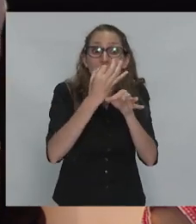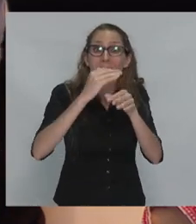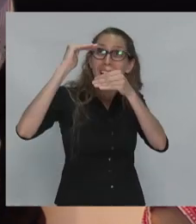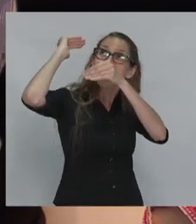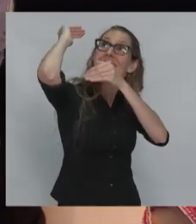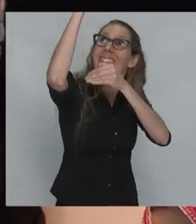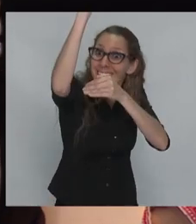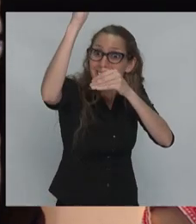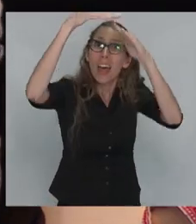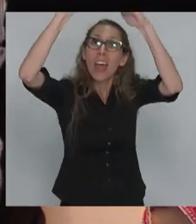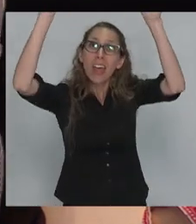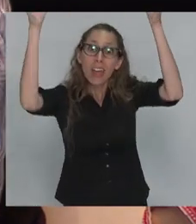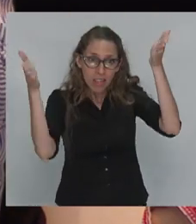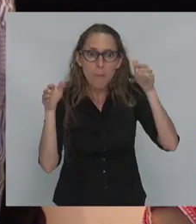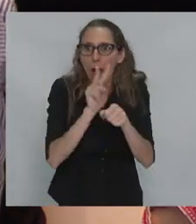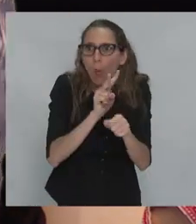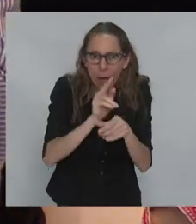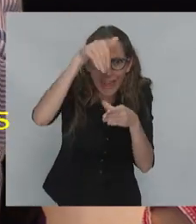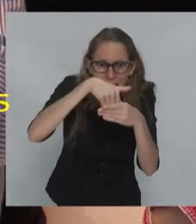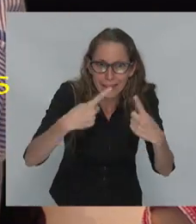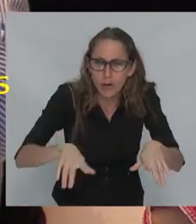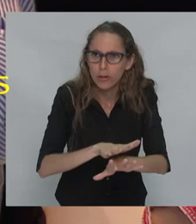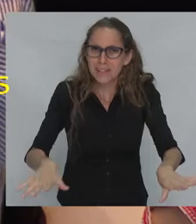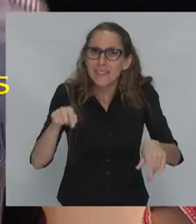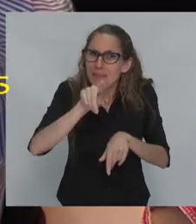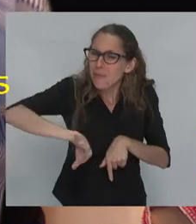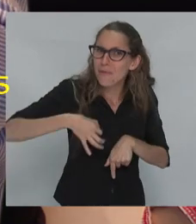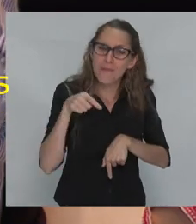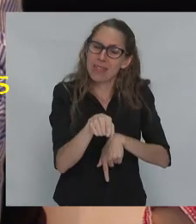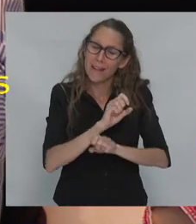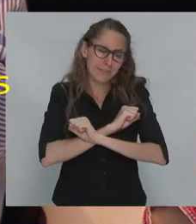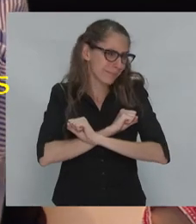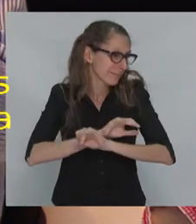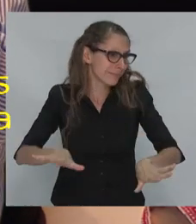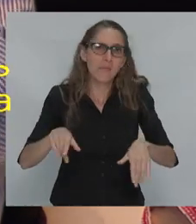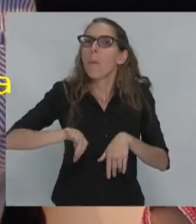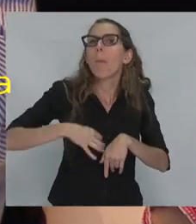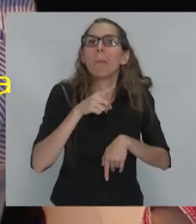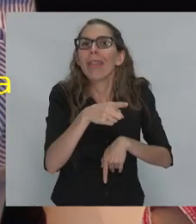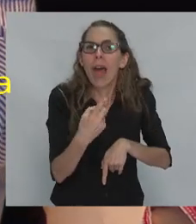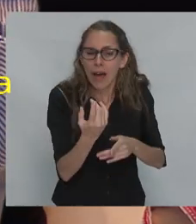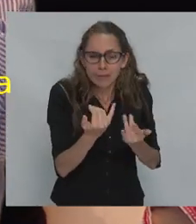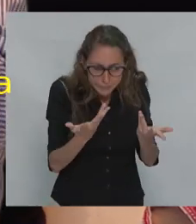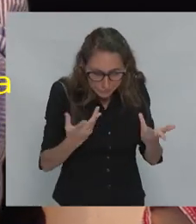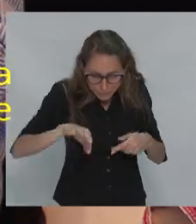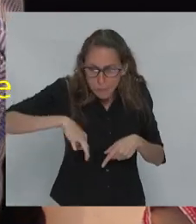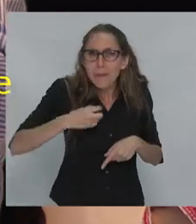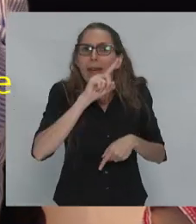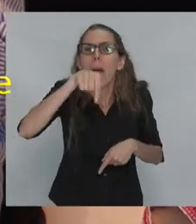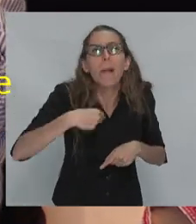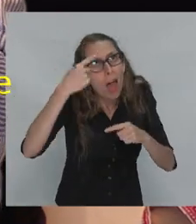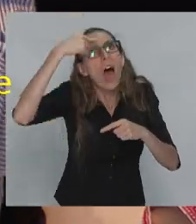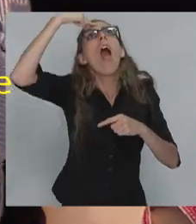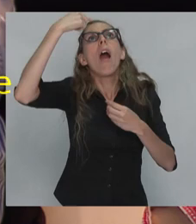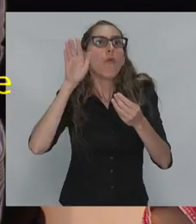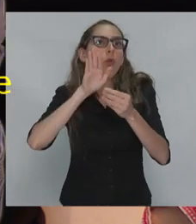c'est qu'elle dit à ces jeunes, vous n'avez pas d'avenir. Vous savez, la plus grande force de la jeunesse, c'est de penser qu'à un